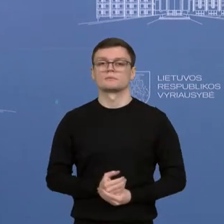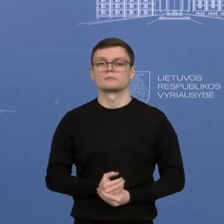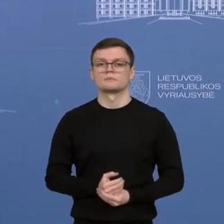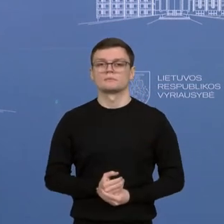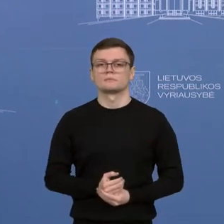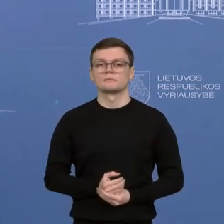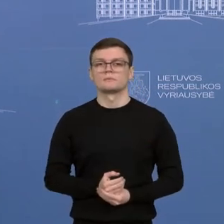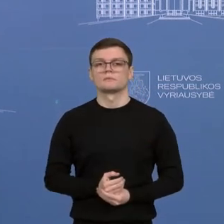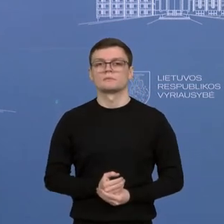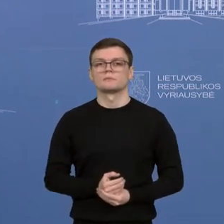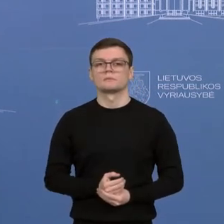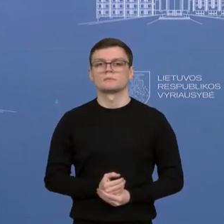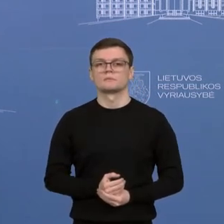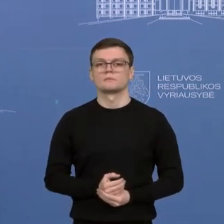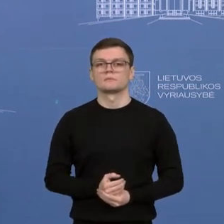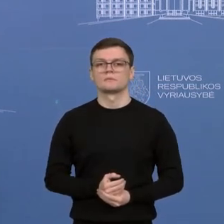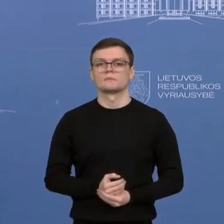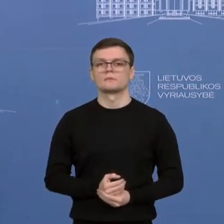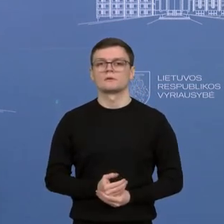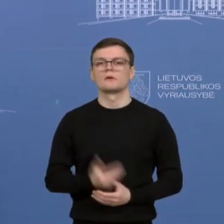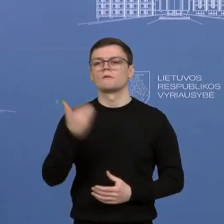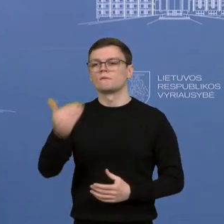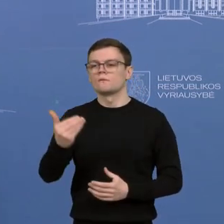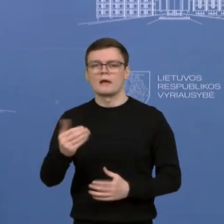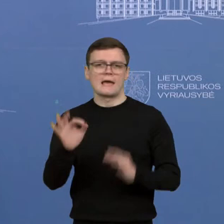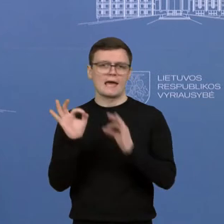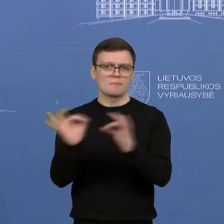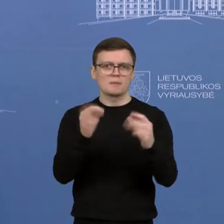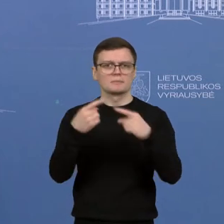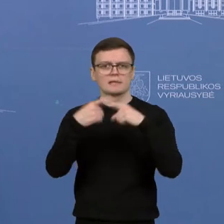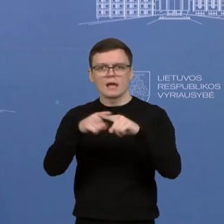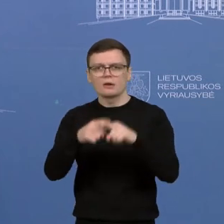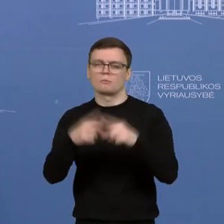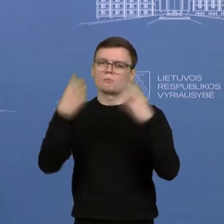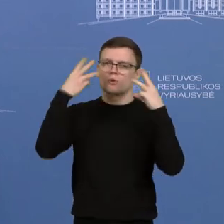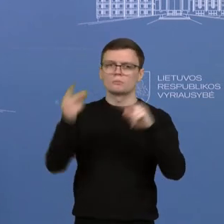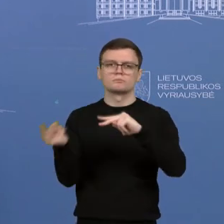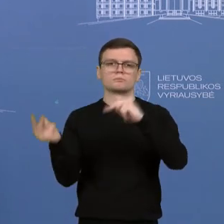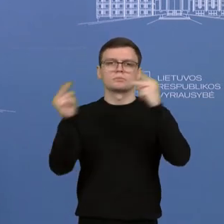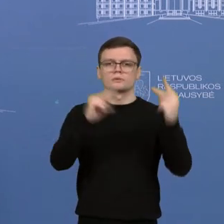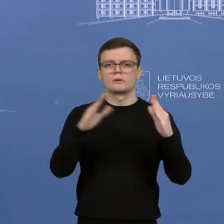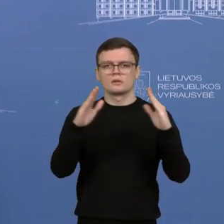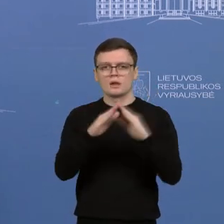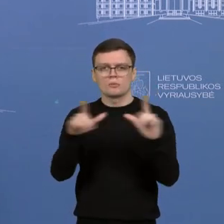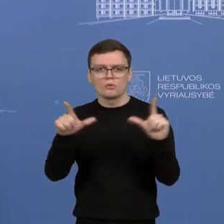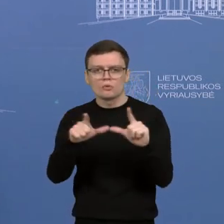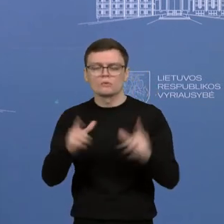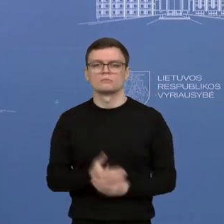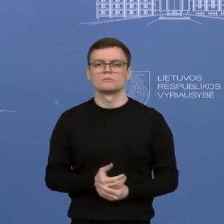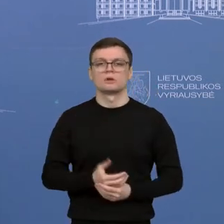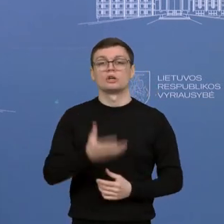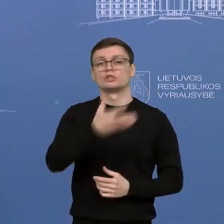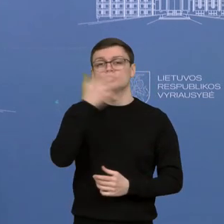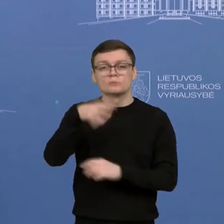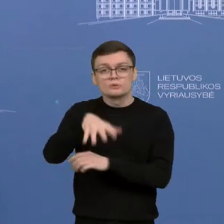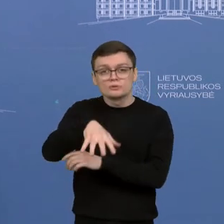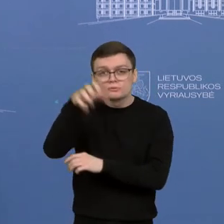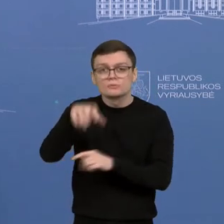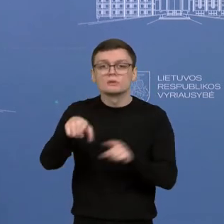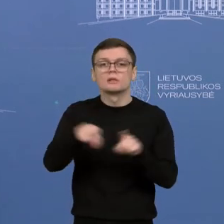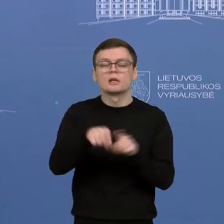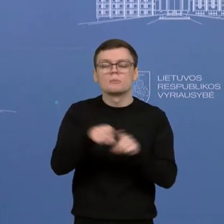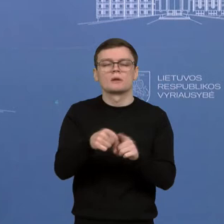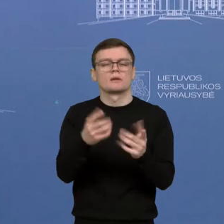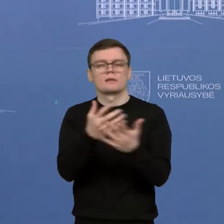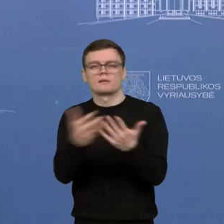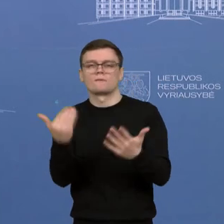kūro neefektyvių katilų keitimų į efektyves technologijas namų ūkiuose. Tai yra šilumos siurblius, penktos klasės biokūro katilus